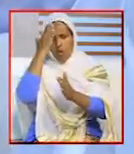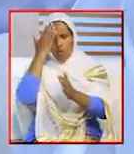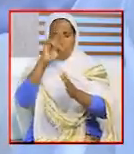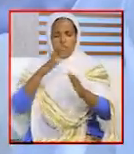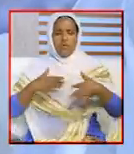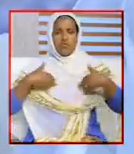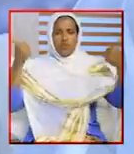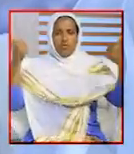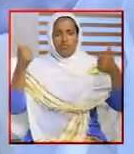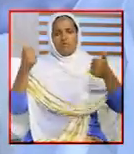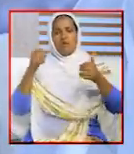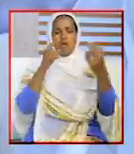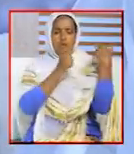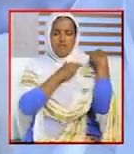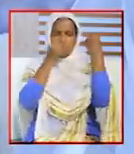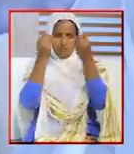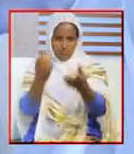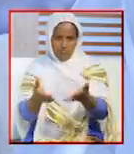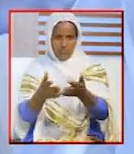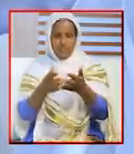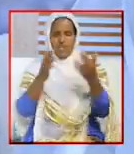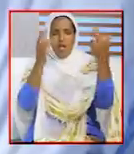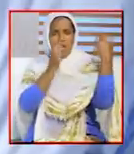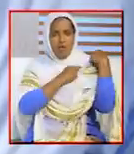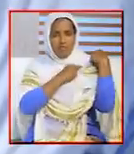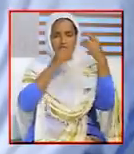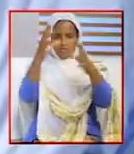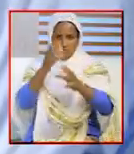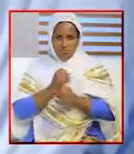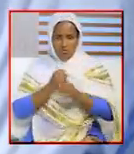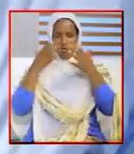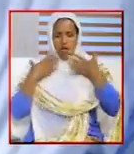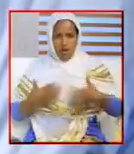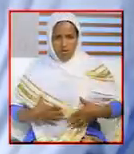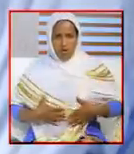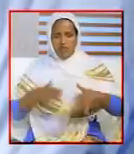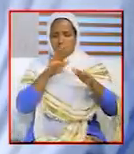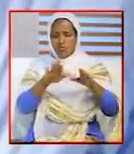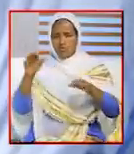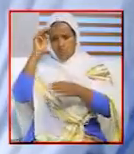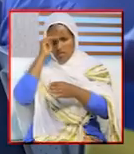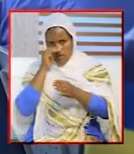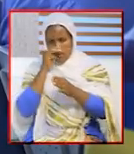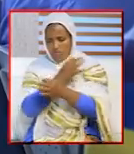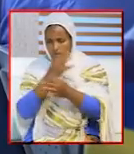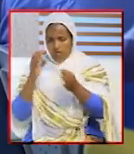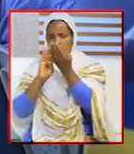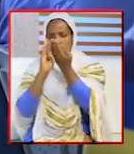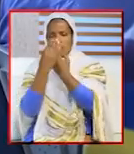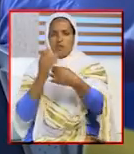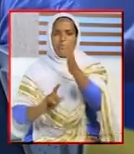ለአዋቂዎች ወይንም ለታላላቆች ኃላፊነትን ትሰጣለች። ኃላፊነትን የተረከቡ አካላት ልጆችን በጥበብና በመውገስ